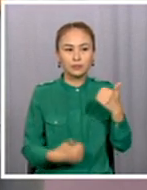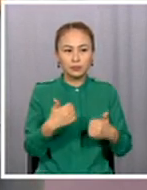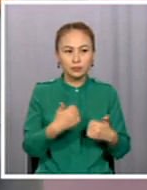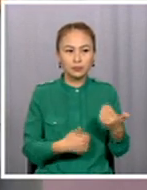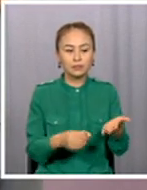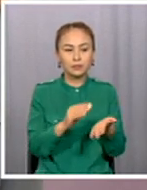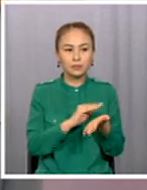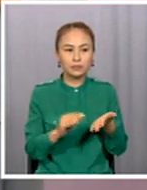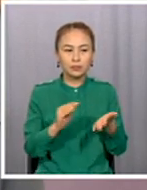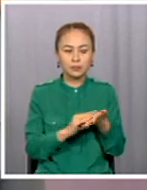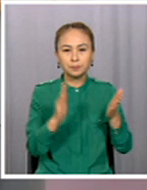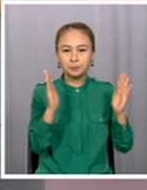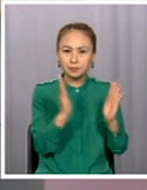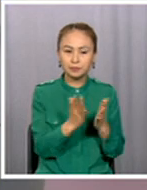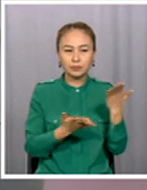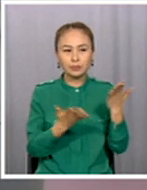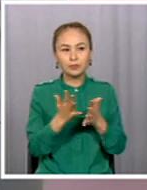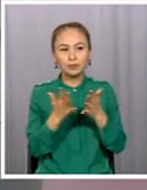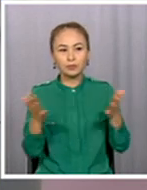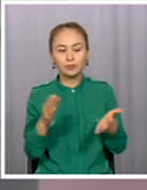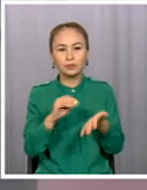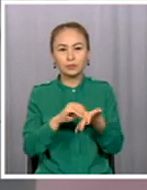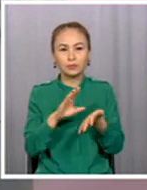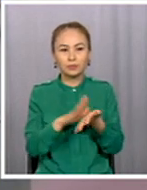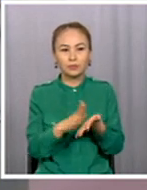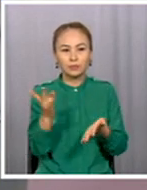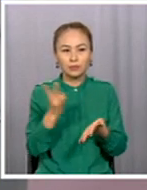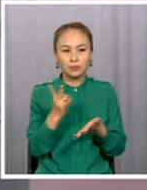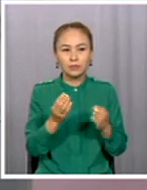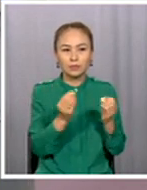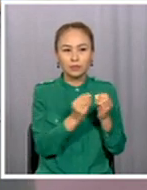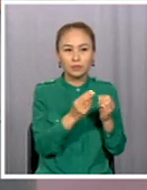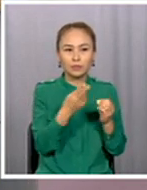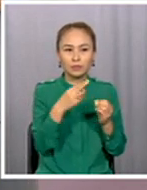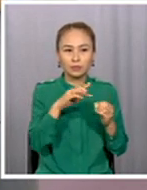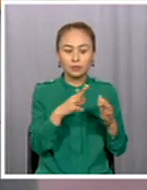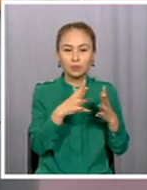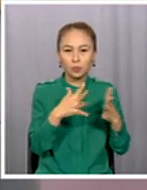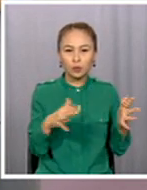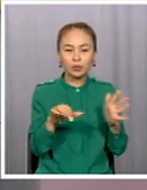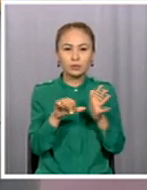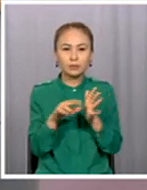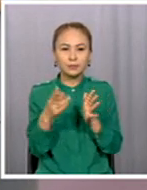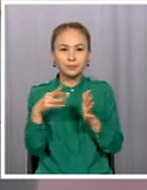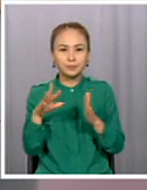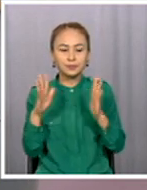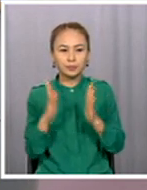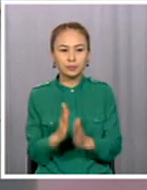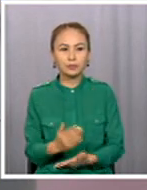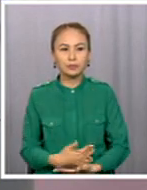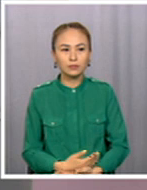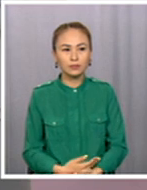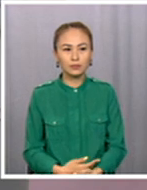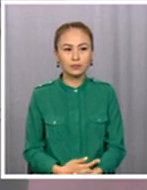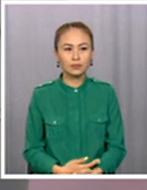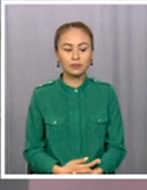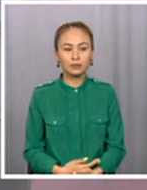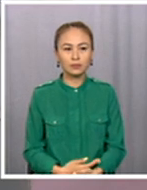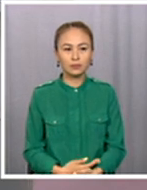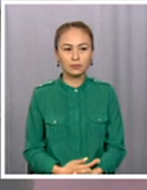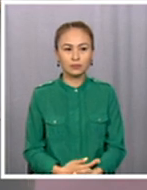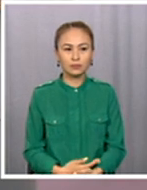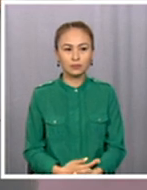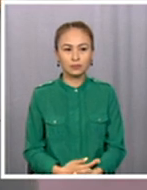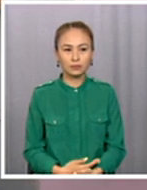кем белгілерін қолдануымыз қажет. 10 дециметр 6 дециметрден артық. Енді балалар екі